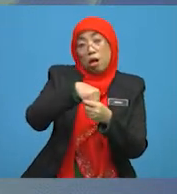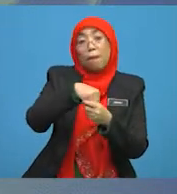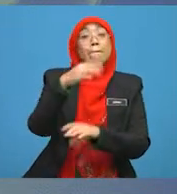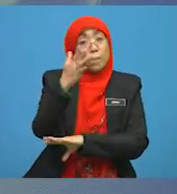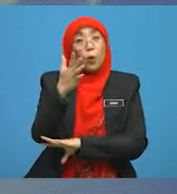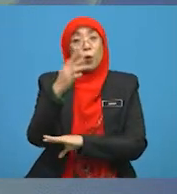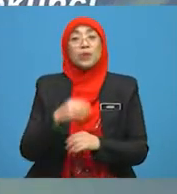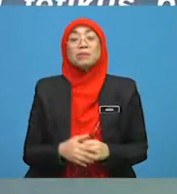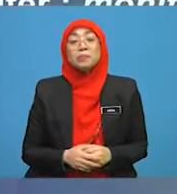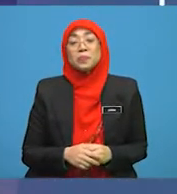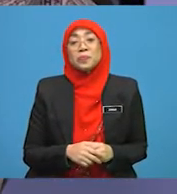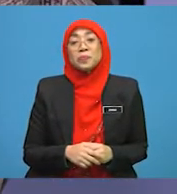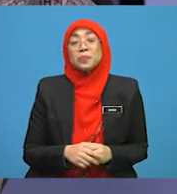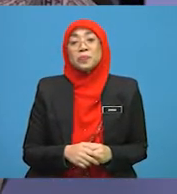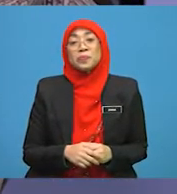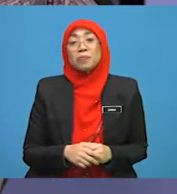batang.